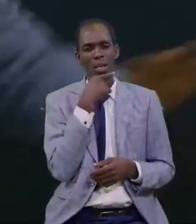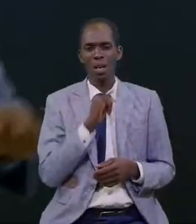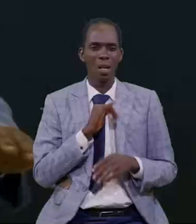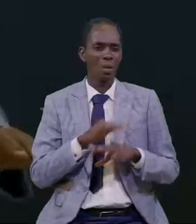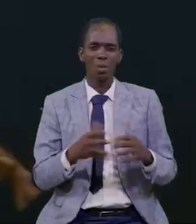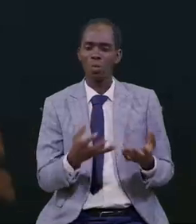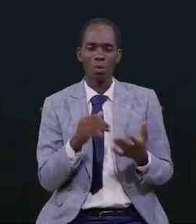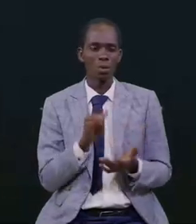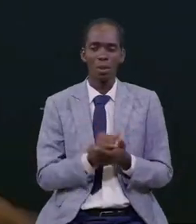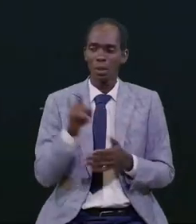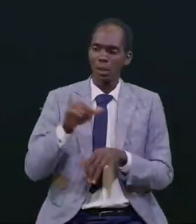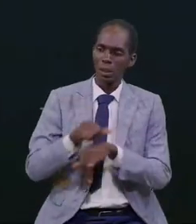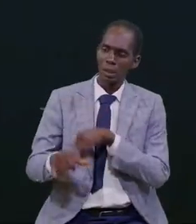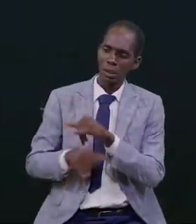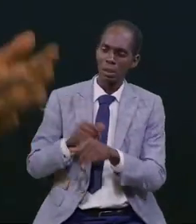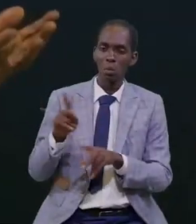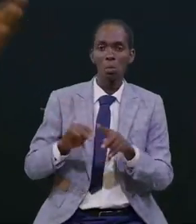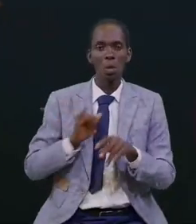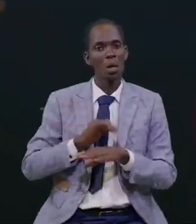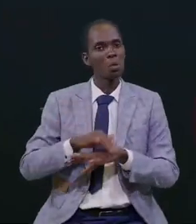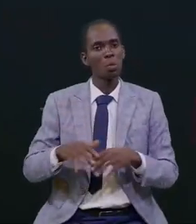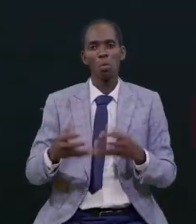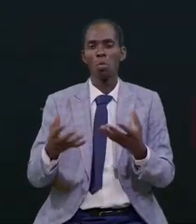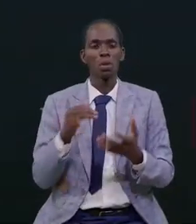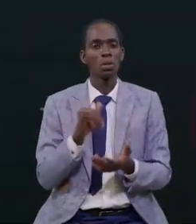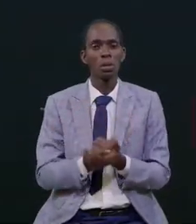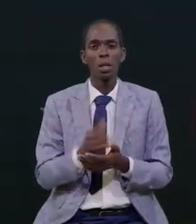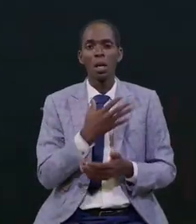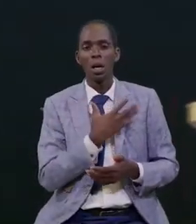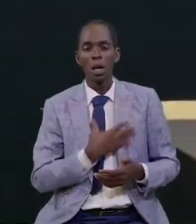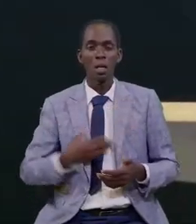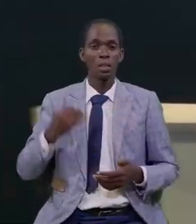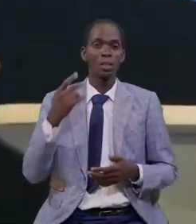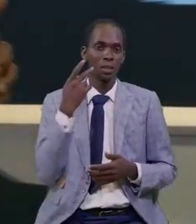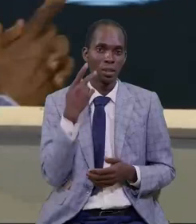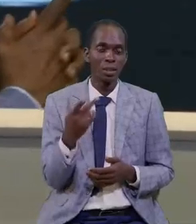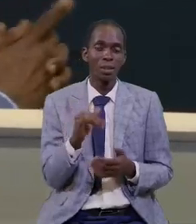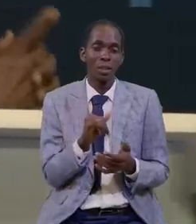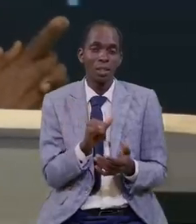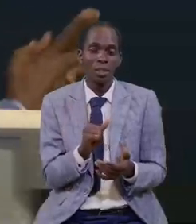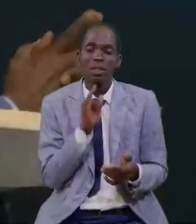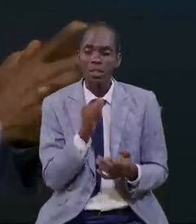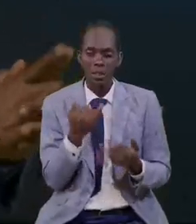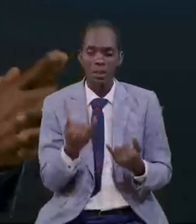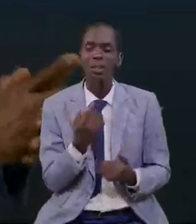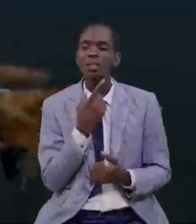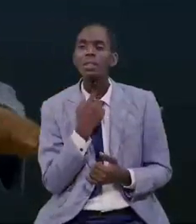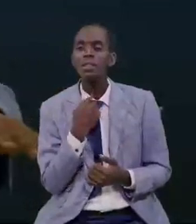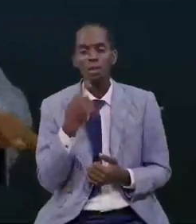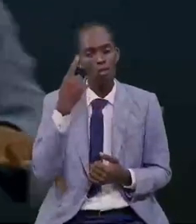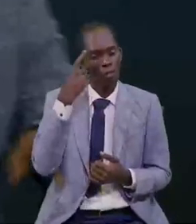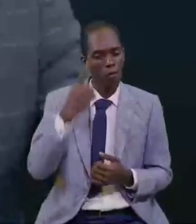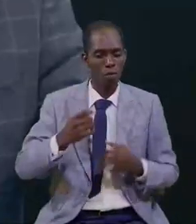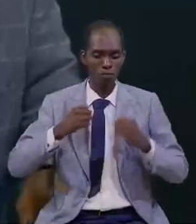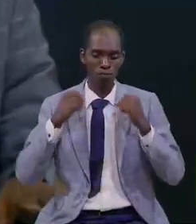trompe mais je n'aime pas ça il voit ses faiblesses et il se demande il a soif de quelque chose